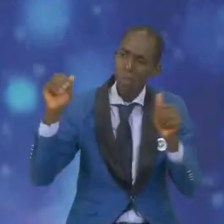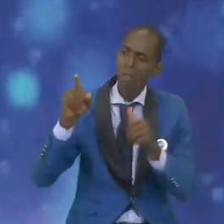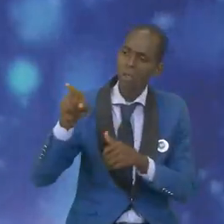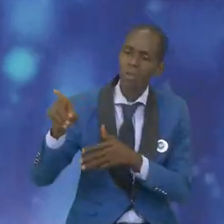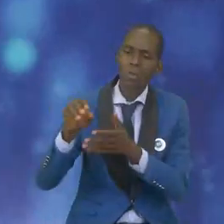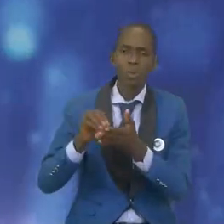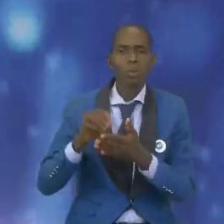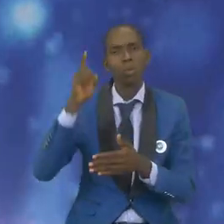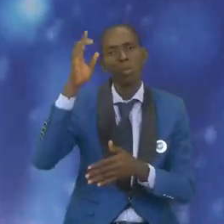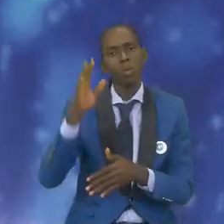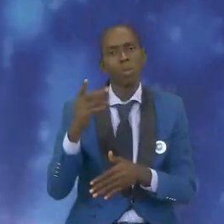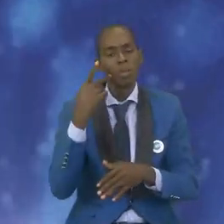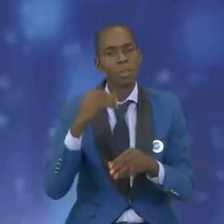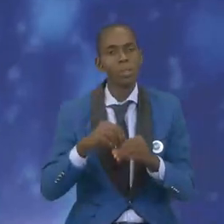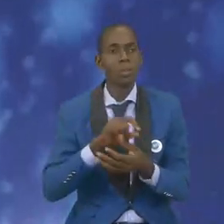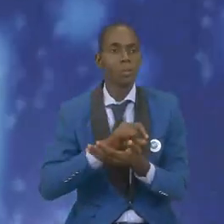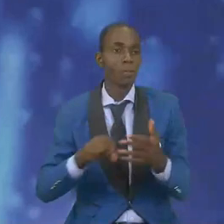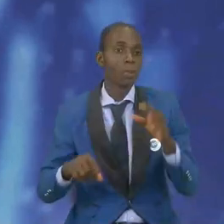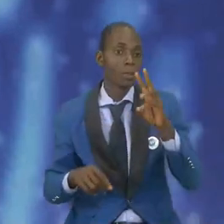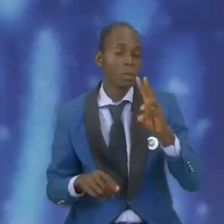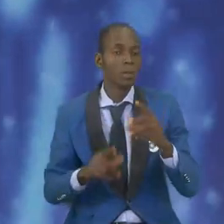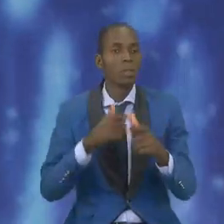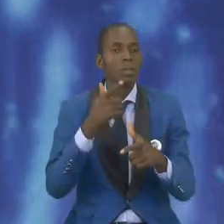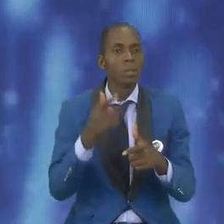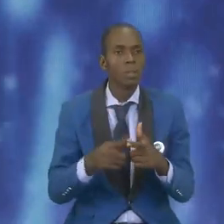combattre contre lui pour qu'il déshonore son Dieu?